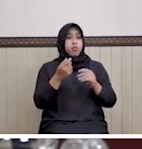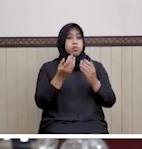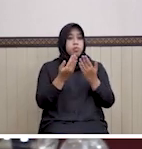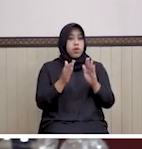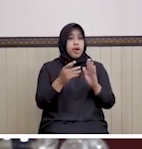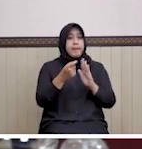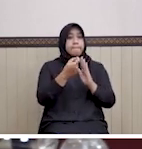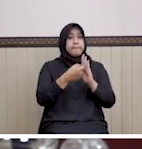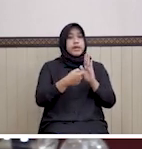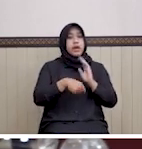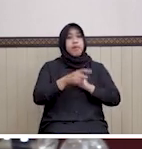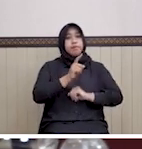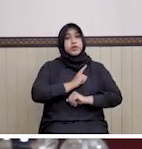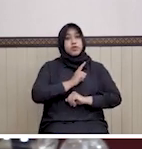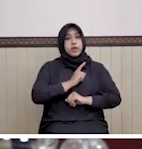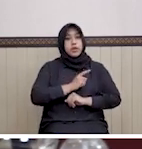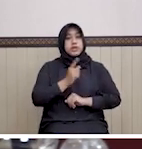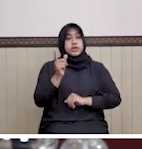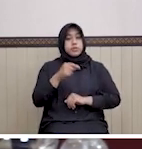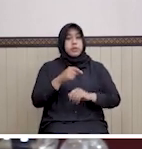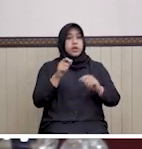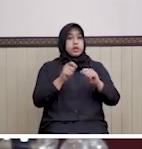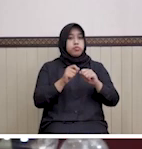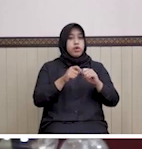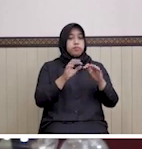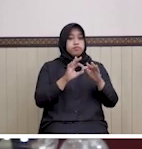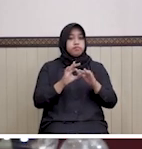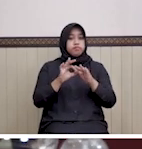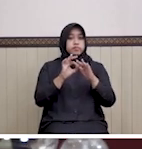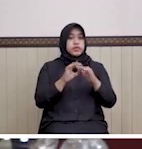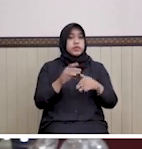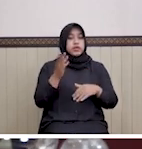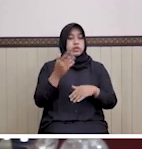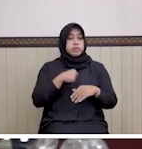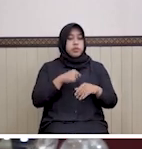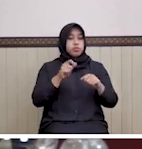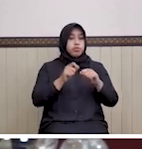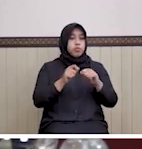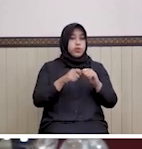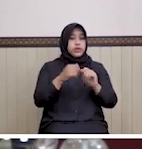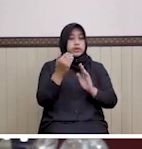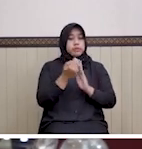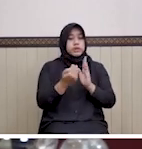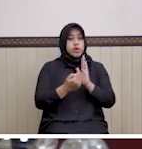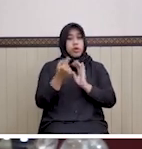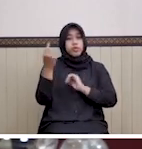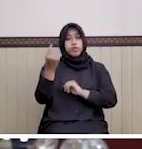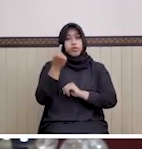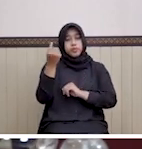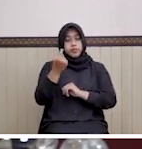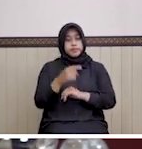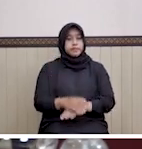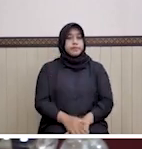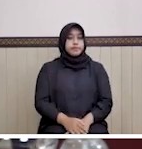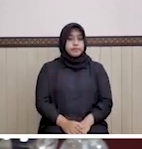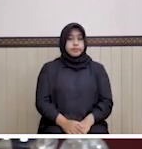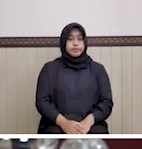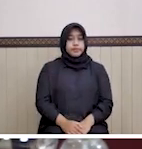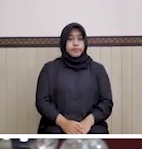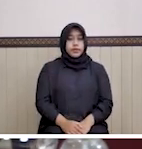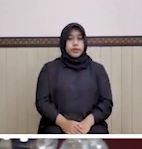penilaian personal Zikra dibuat jejaring segera dibuat kebijakan-kebijakan secara umum Nah